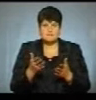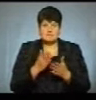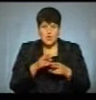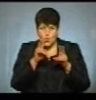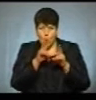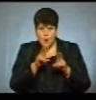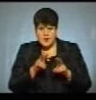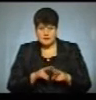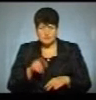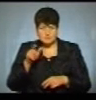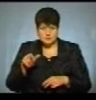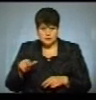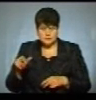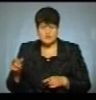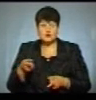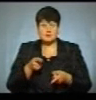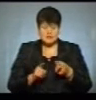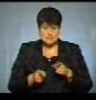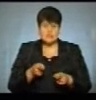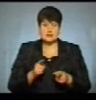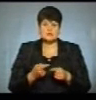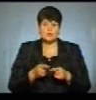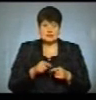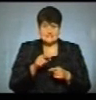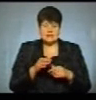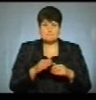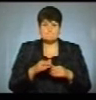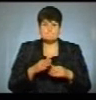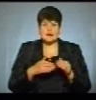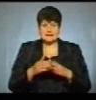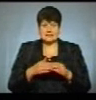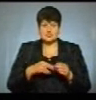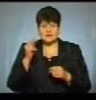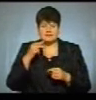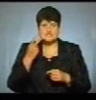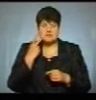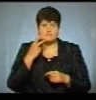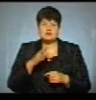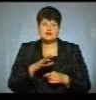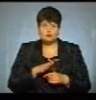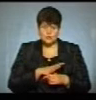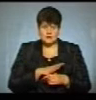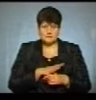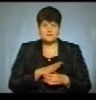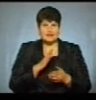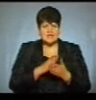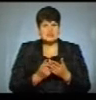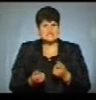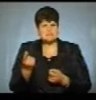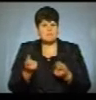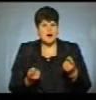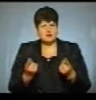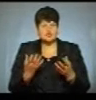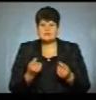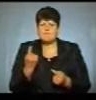оглядати даних пацієнтів для того, щоб дійсно ці практичні теоретичні навички завжди були. Загалом є спалахи чи